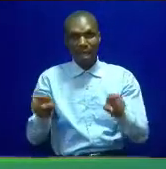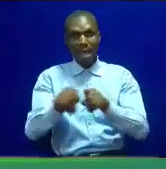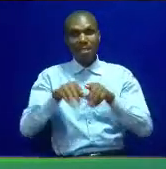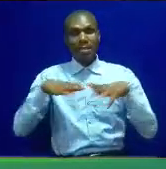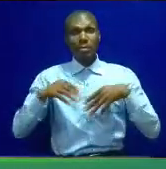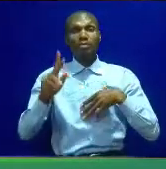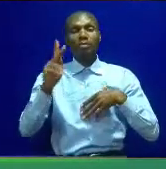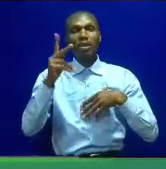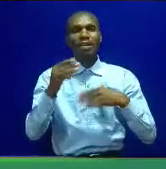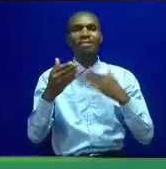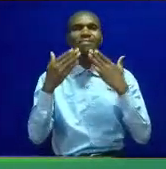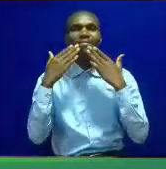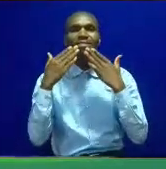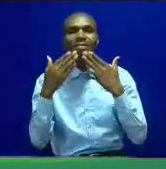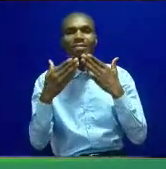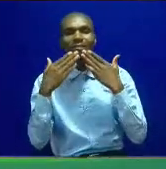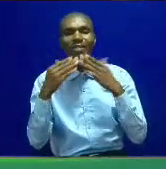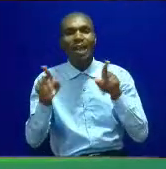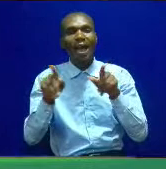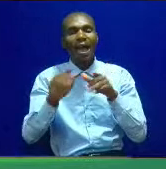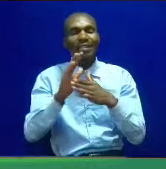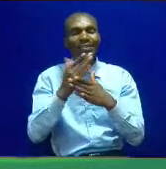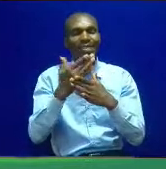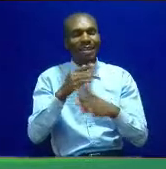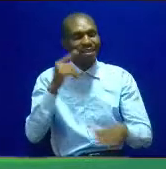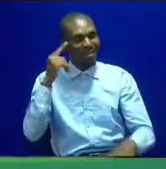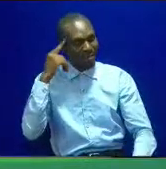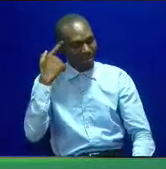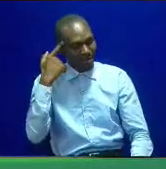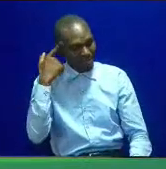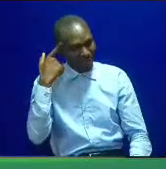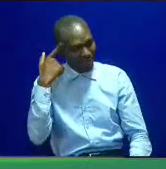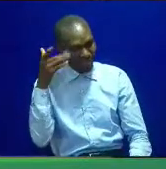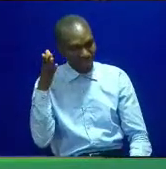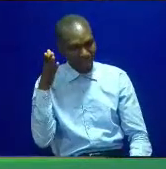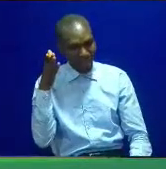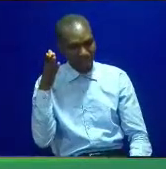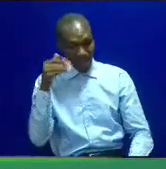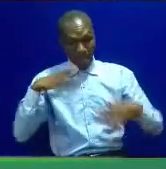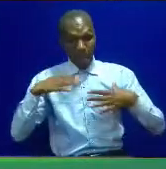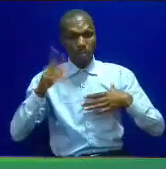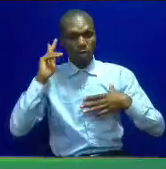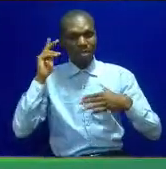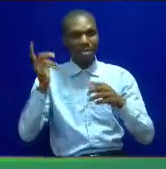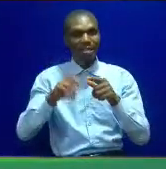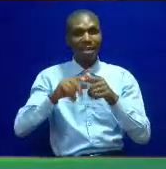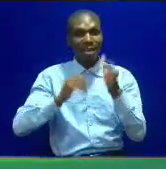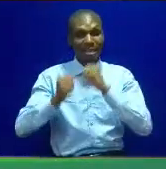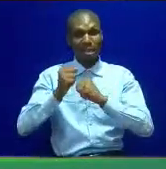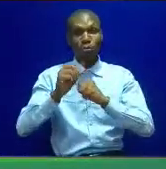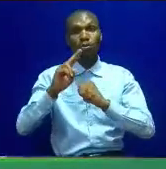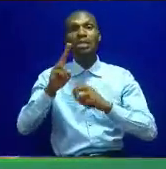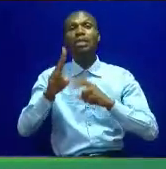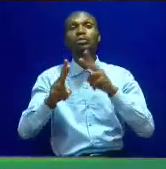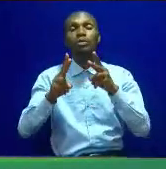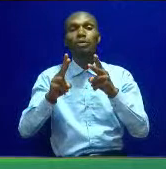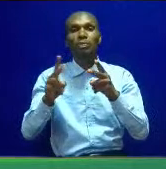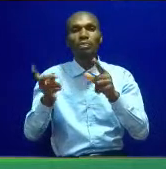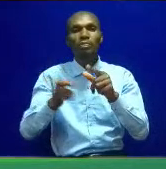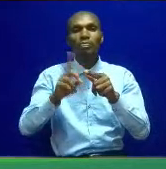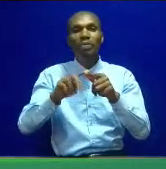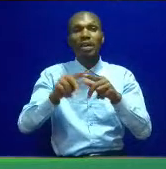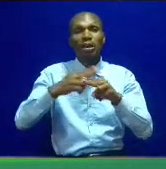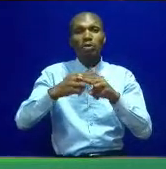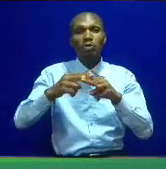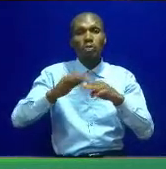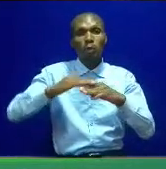Kenya mbe mono mwanju mo ri abine birangira ryo bya bamenye bo mu kibo songo wa ndete korwa igoro yo mwako bo giru bere ne meronge bere ne bere gatoro gere tu